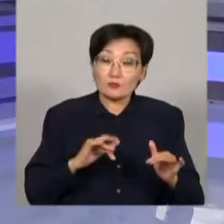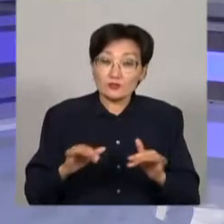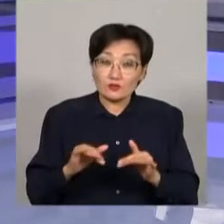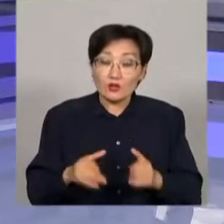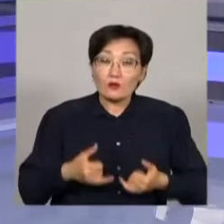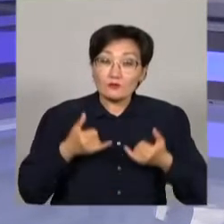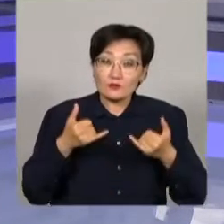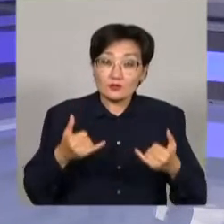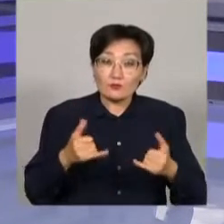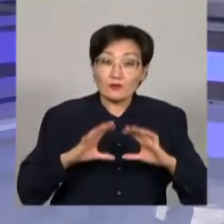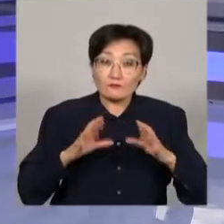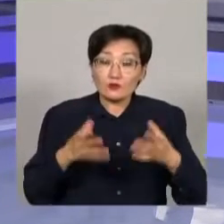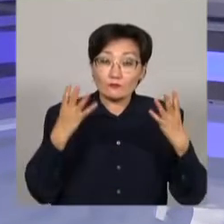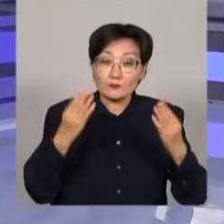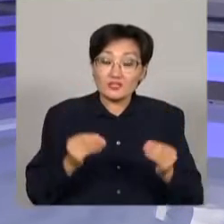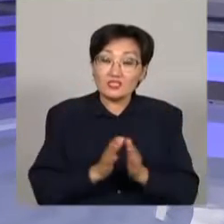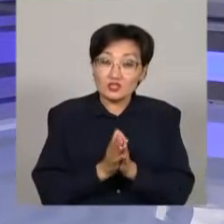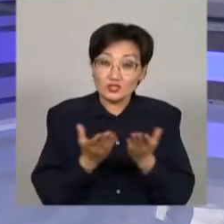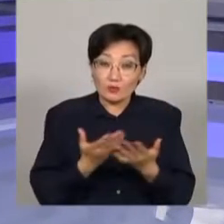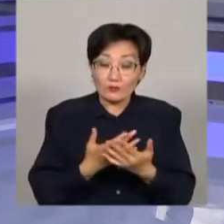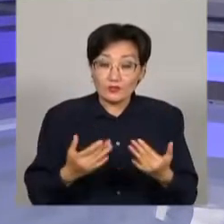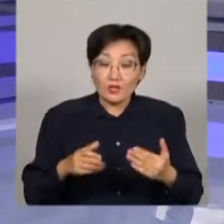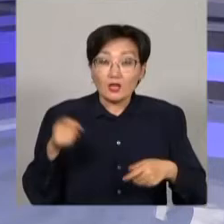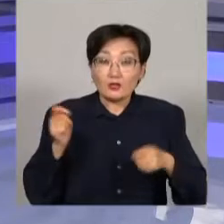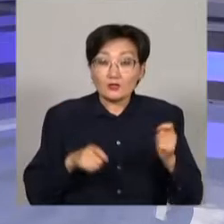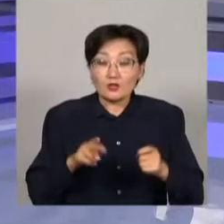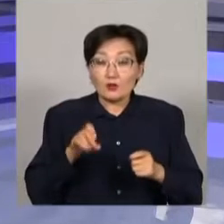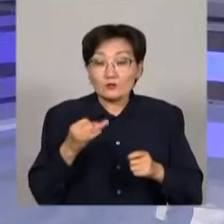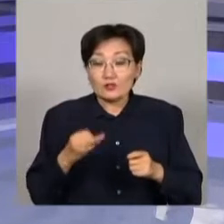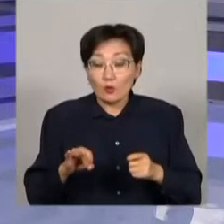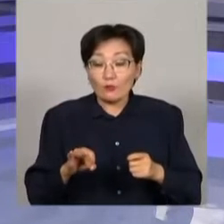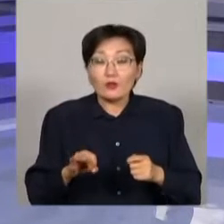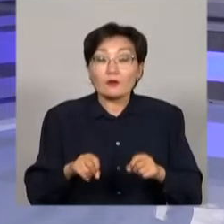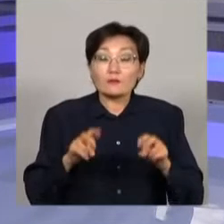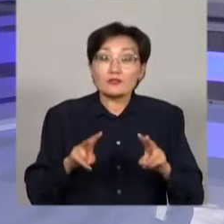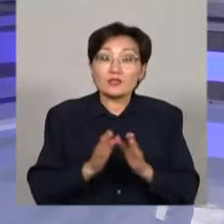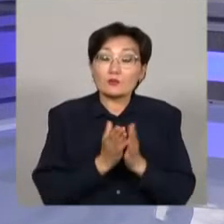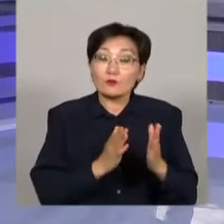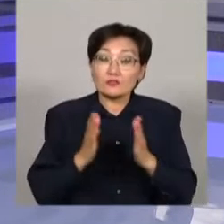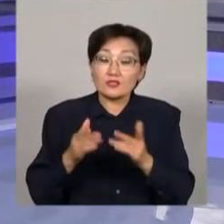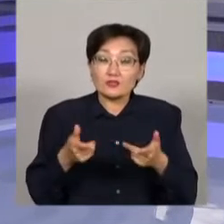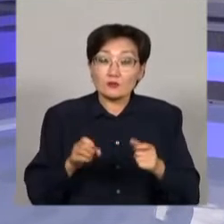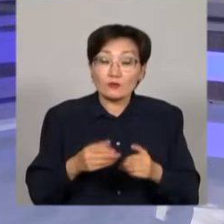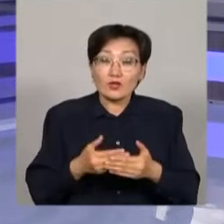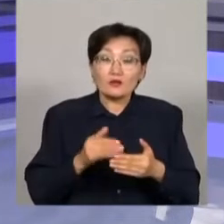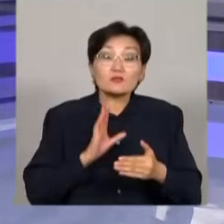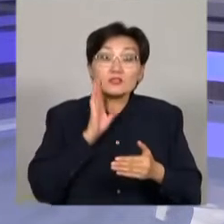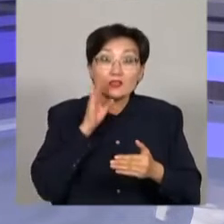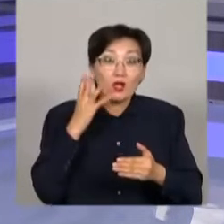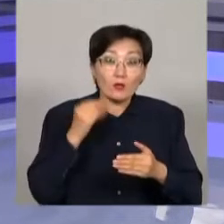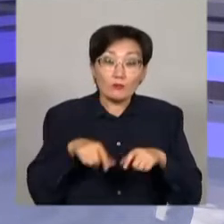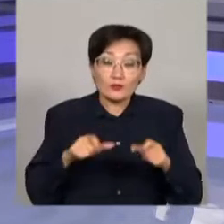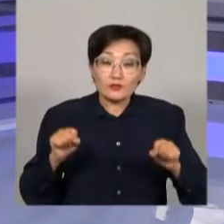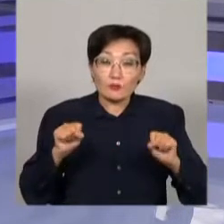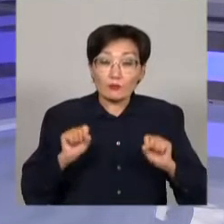мероприятие, посвященное Всемирному дню книги. Фестиваль «Китап-шоу» организовали в Национальной библиотеке, где с раннего утра алматинцы